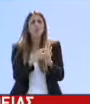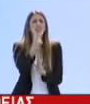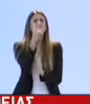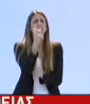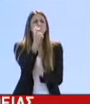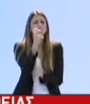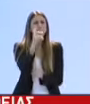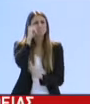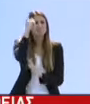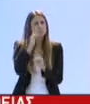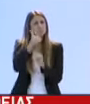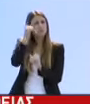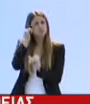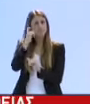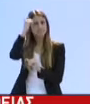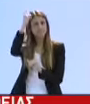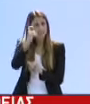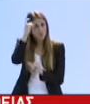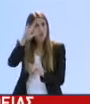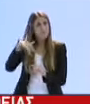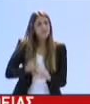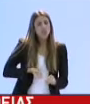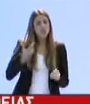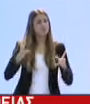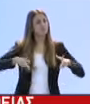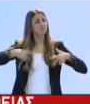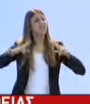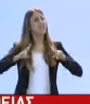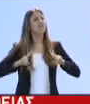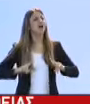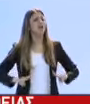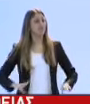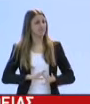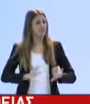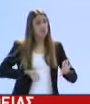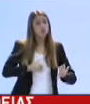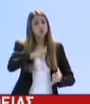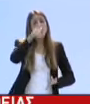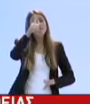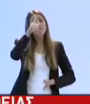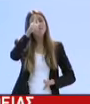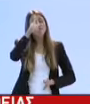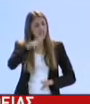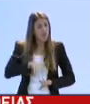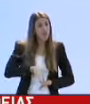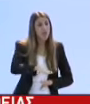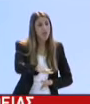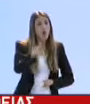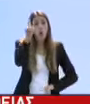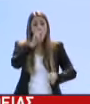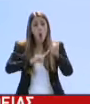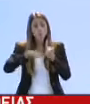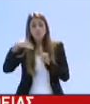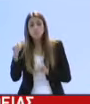πιστεύω ότι θα αισθανθούμε βαθιά ικανοποίηση, θα αισθανθούμε βαθιά υπερηφάνεια. Και όσοι μένουν απ'